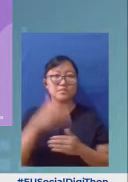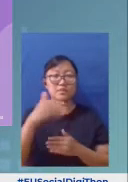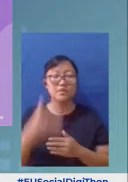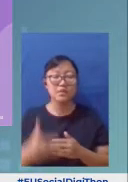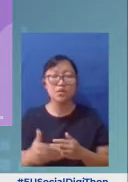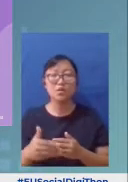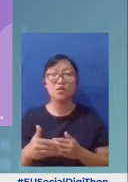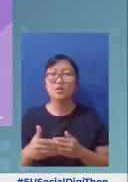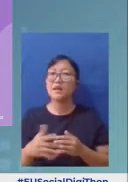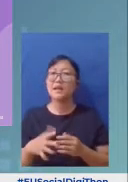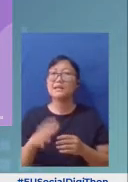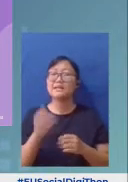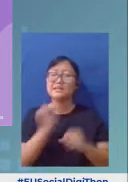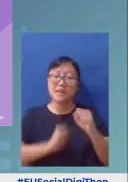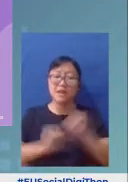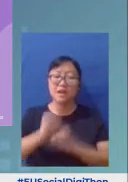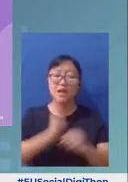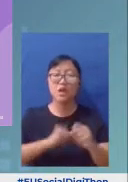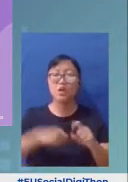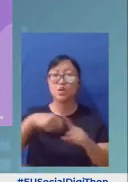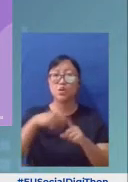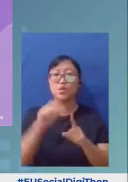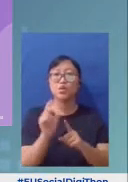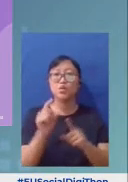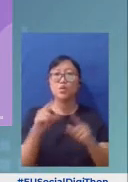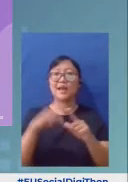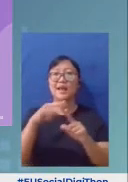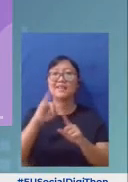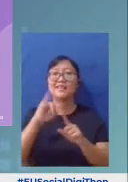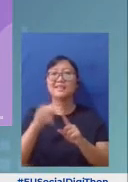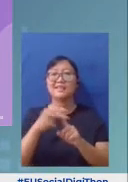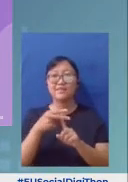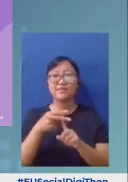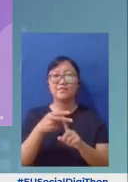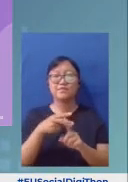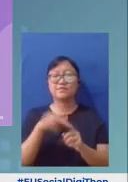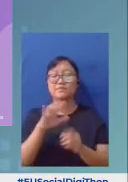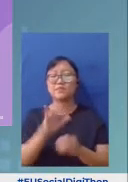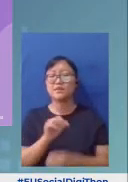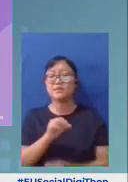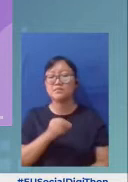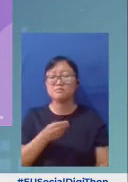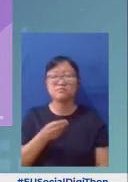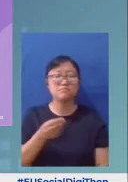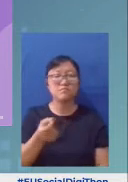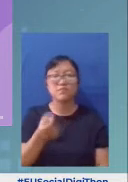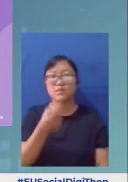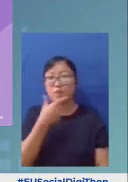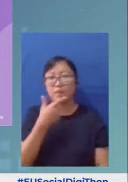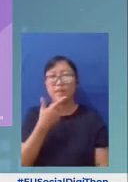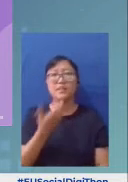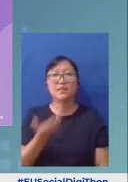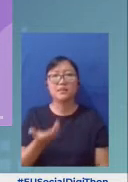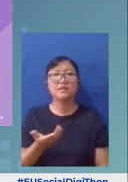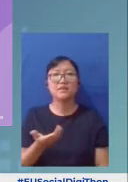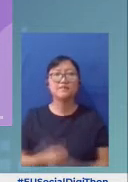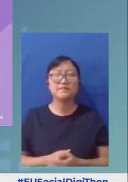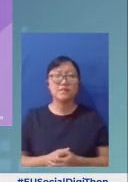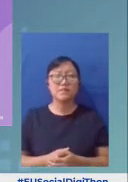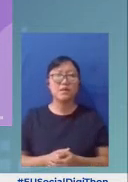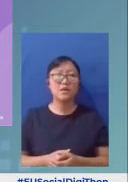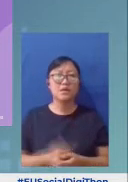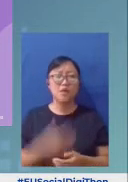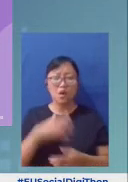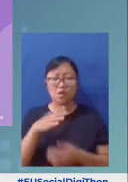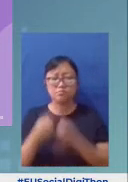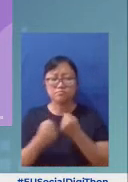menangani ya, diobati gitu ya. Terus kemudian kalau misalnya sudah diobati, maka